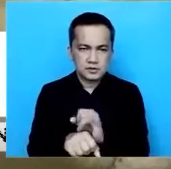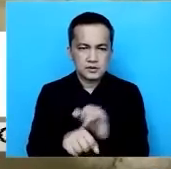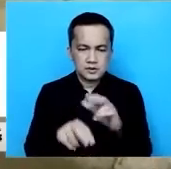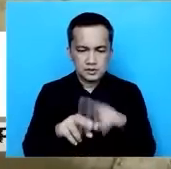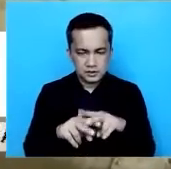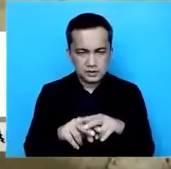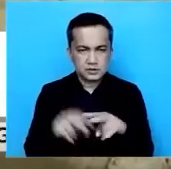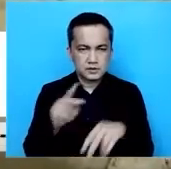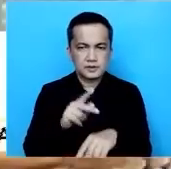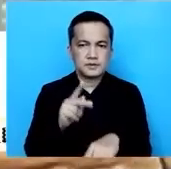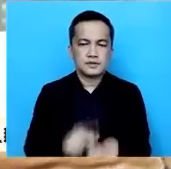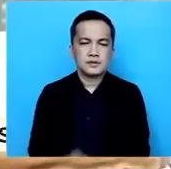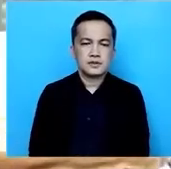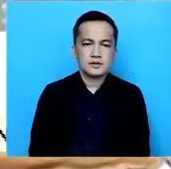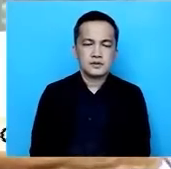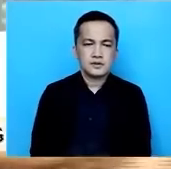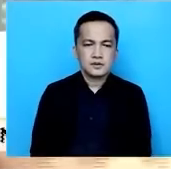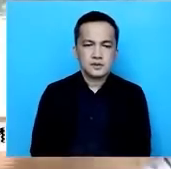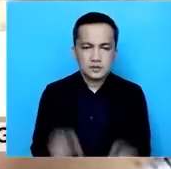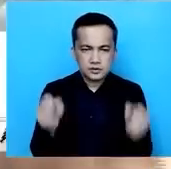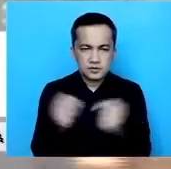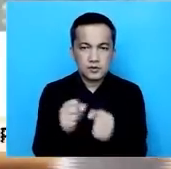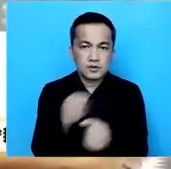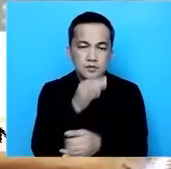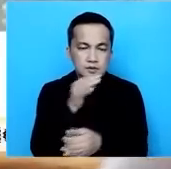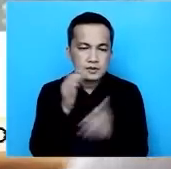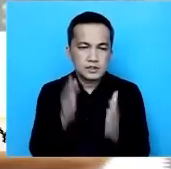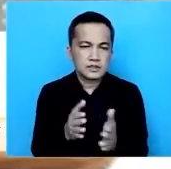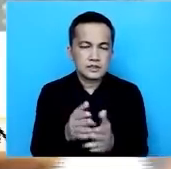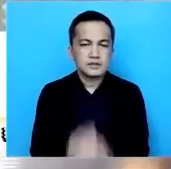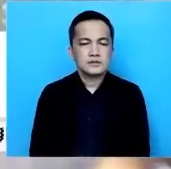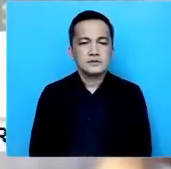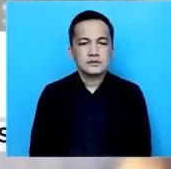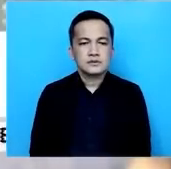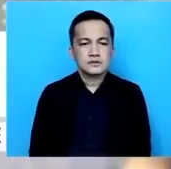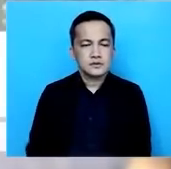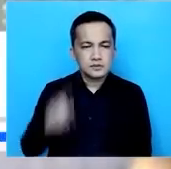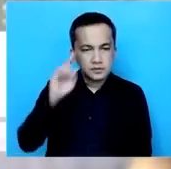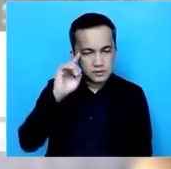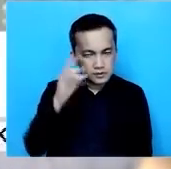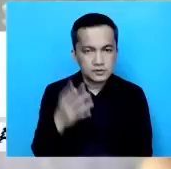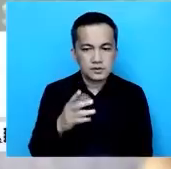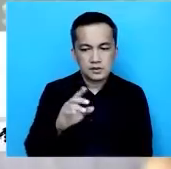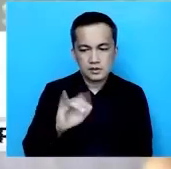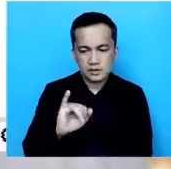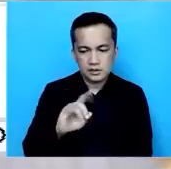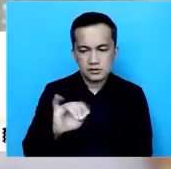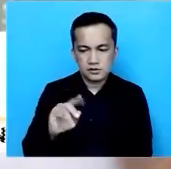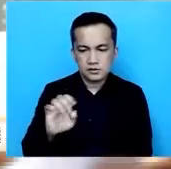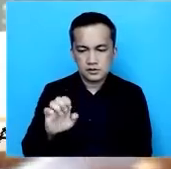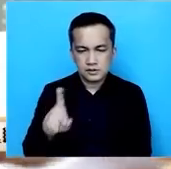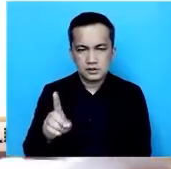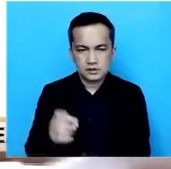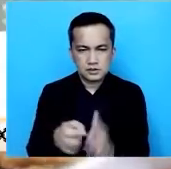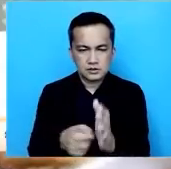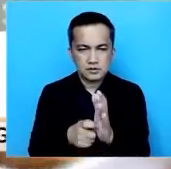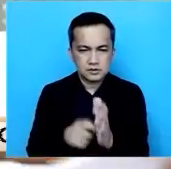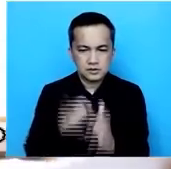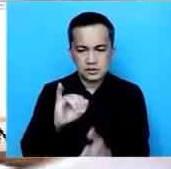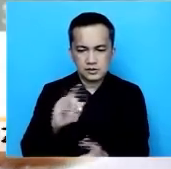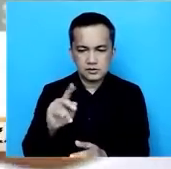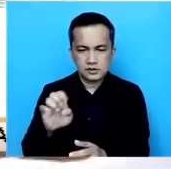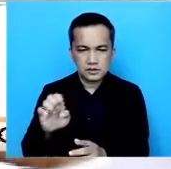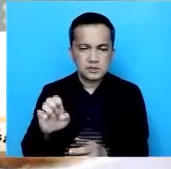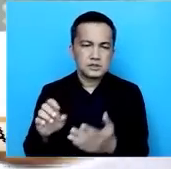Pilipinas. Kaya yung mga small farmer na hindi naman marunong mag-iodize, ni-require nyo lahat mag-iodize, pumara na sila